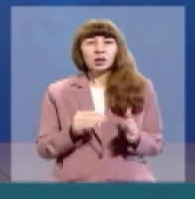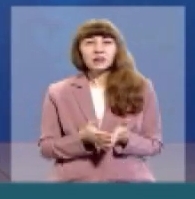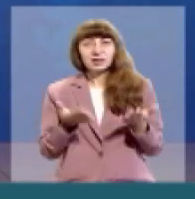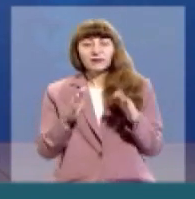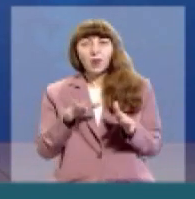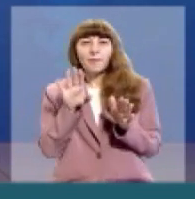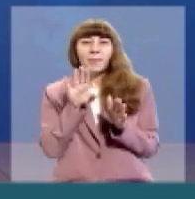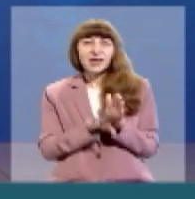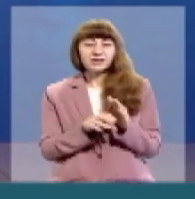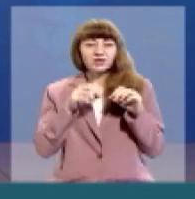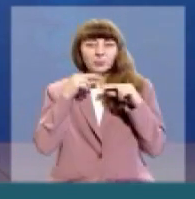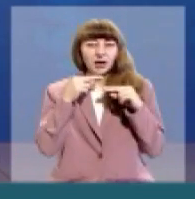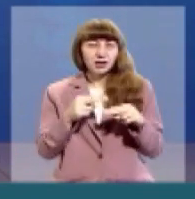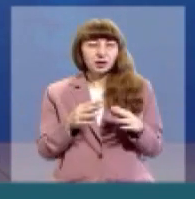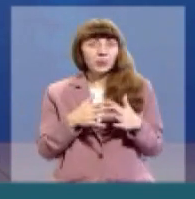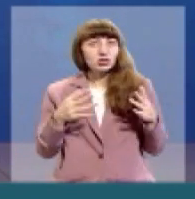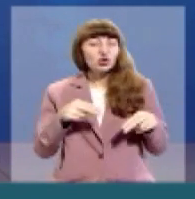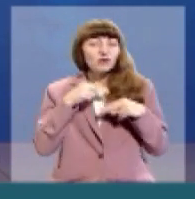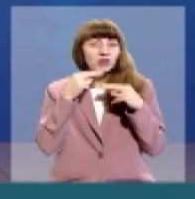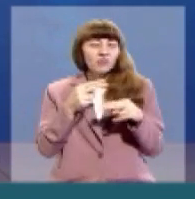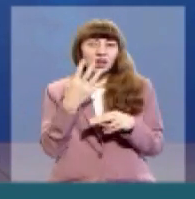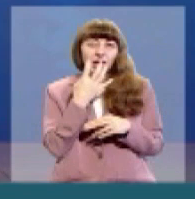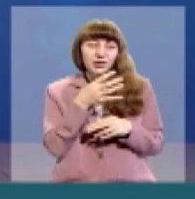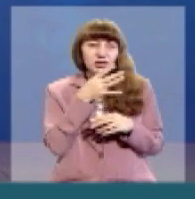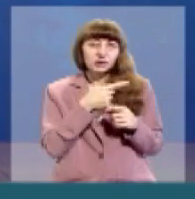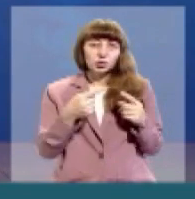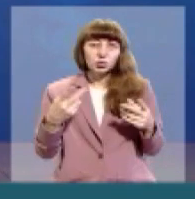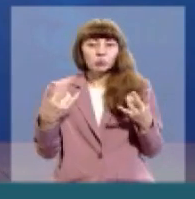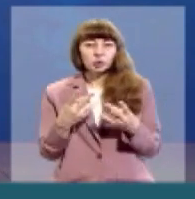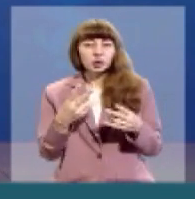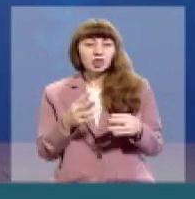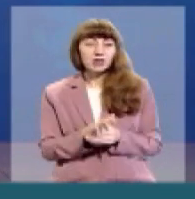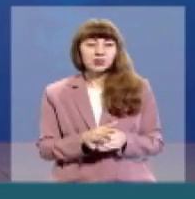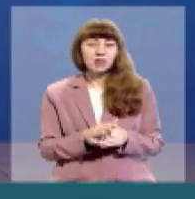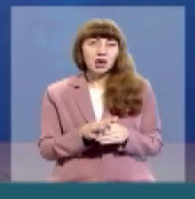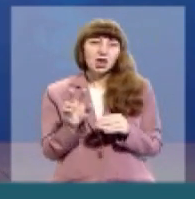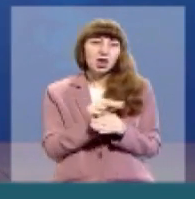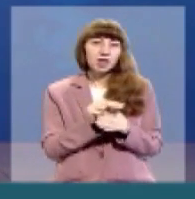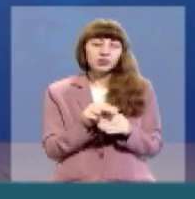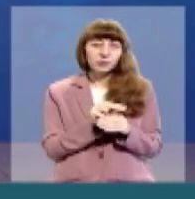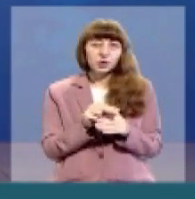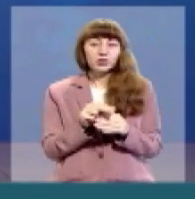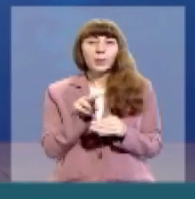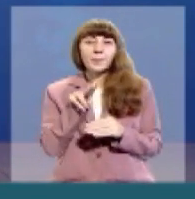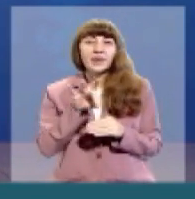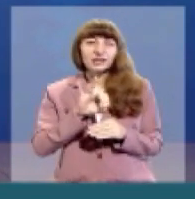электроаспаптарын қараусыз қалдырады көбі. Жылыту маусымында да пеш жабдықтары мен мұржалардың жарамдылығына ерекше назар аудару